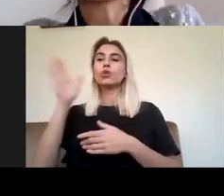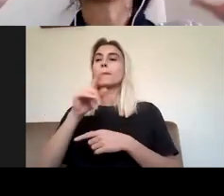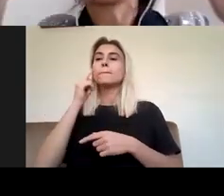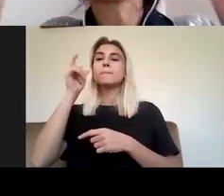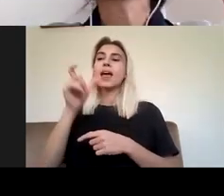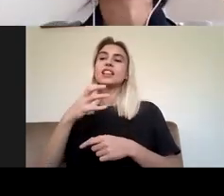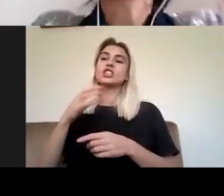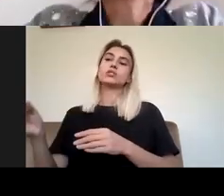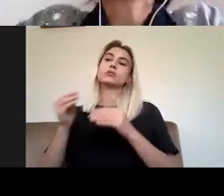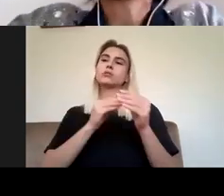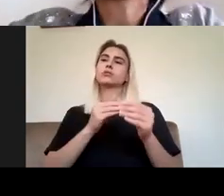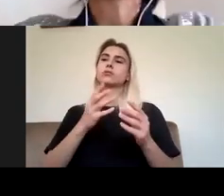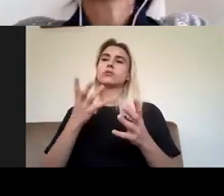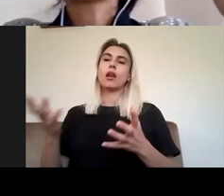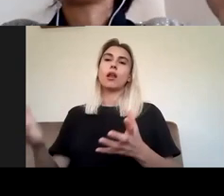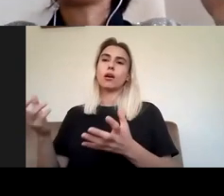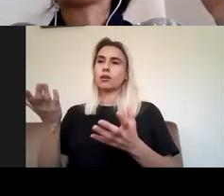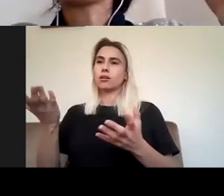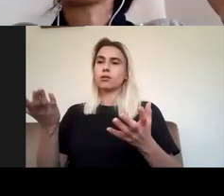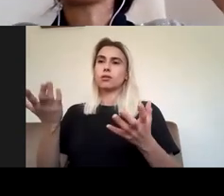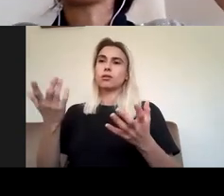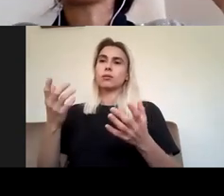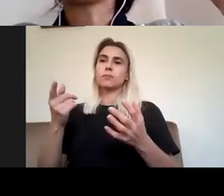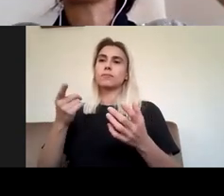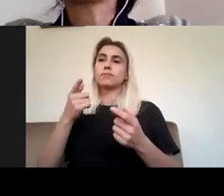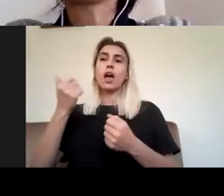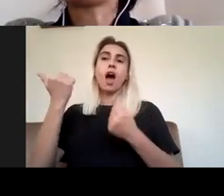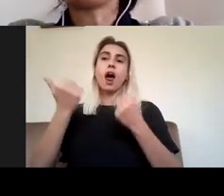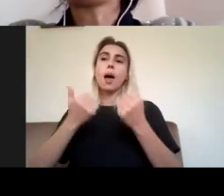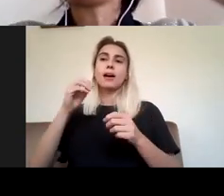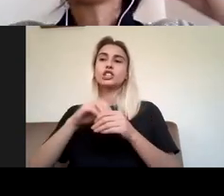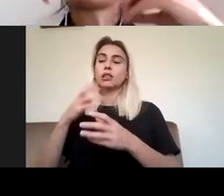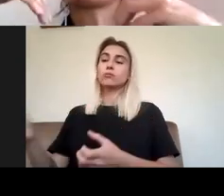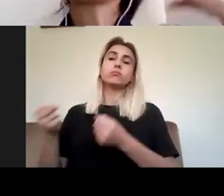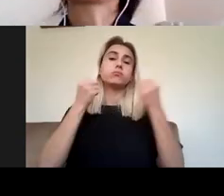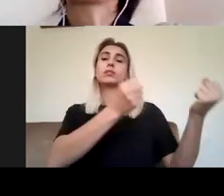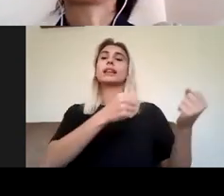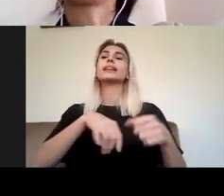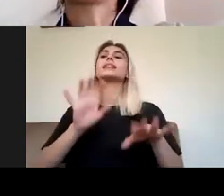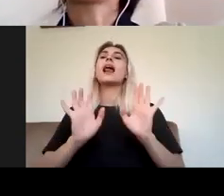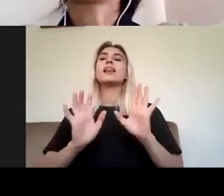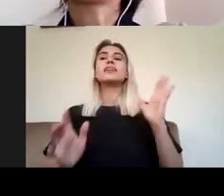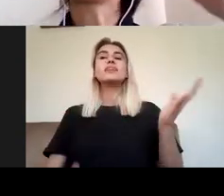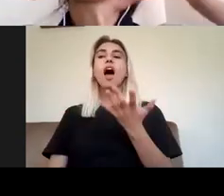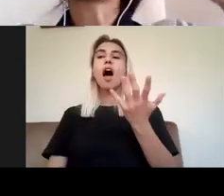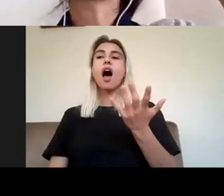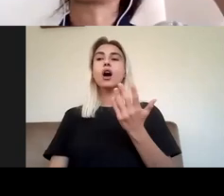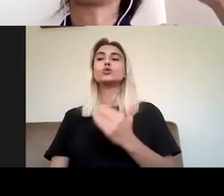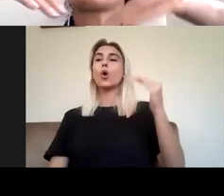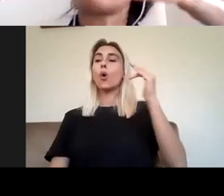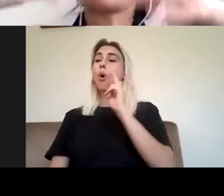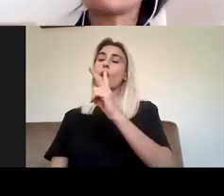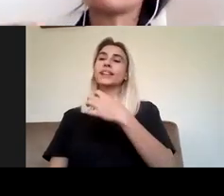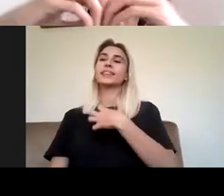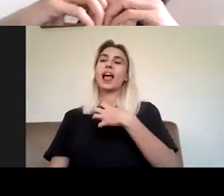alınması. Yani böyle karga tulumba gibi bireyi şehirler arası otobüsün içerisinde taşıma değil, daha çok onun